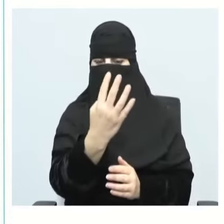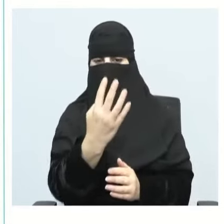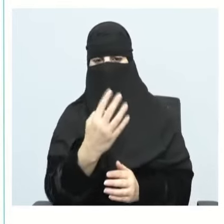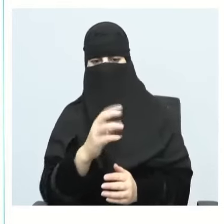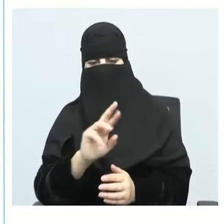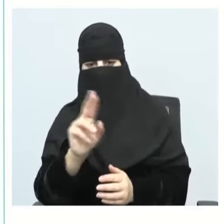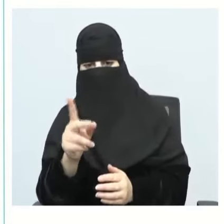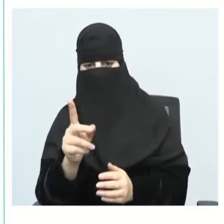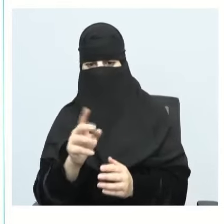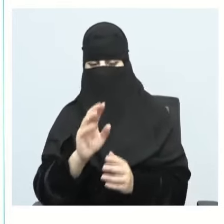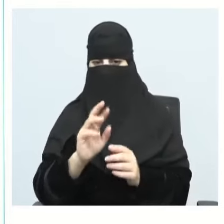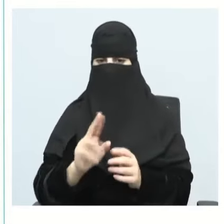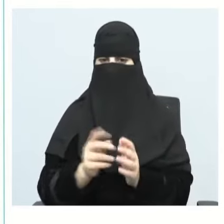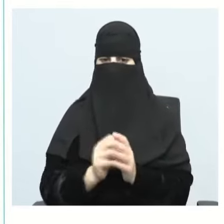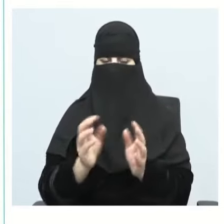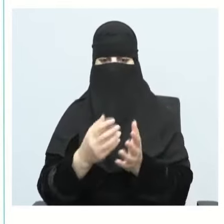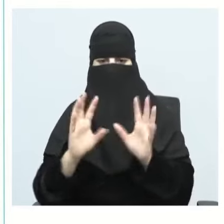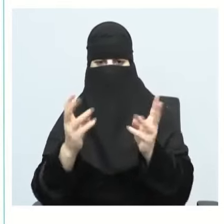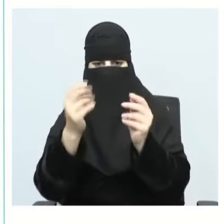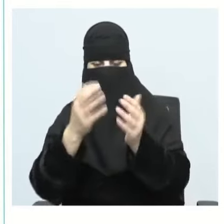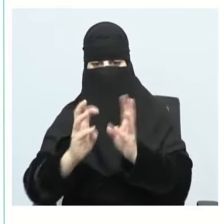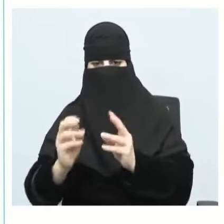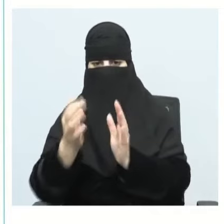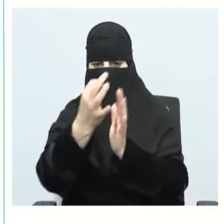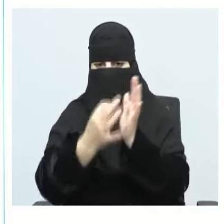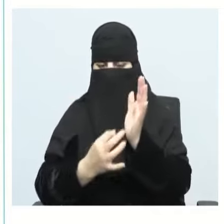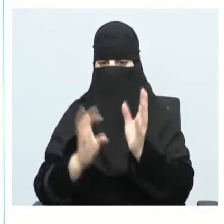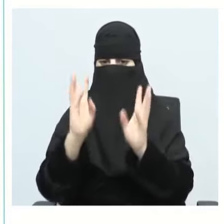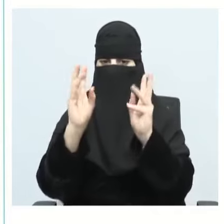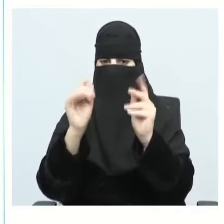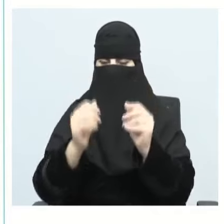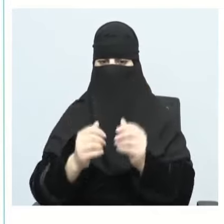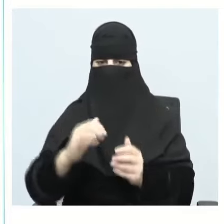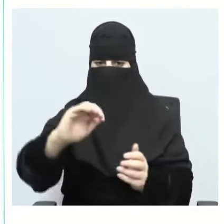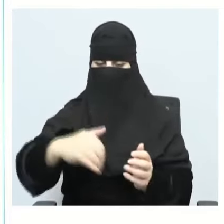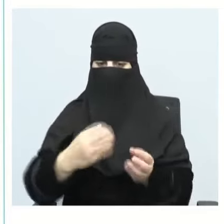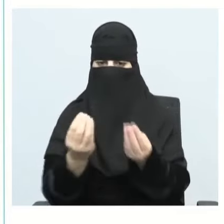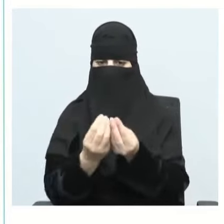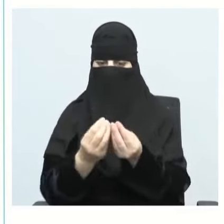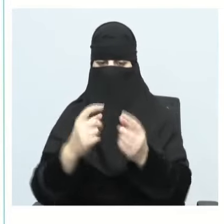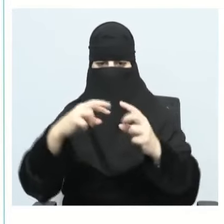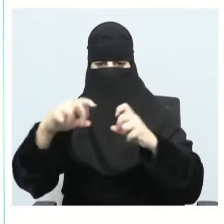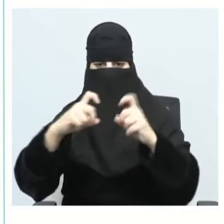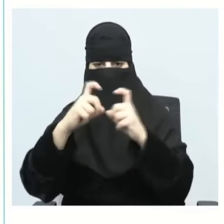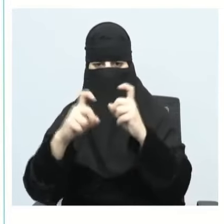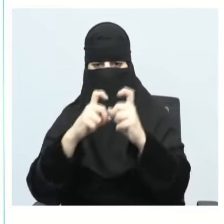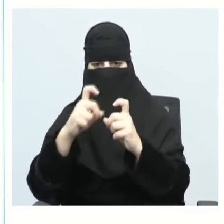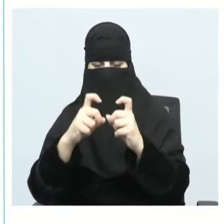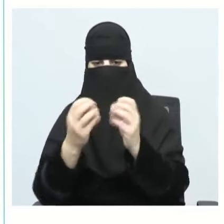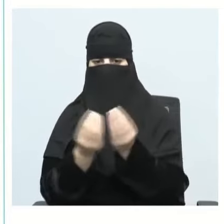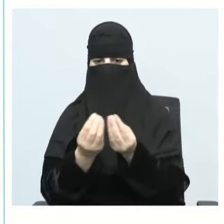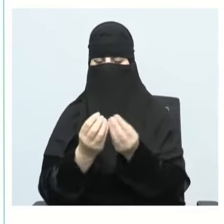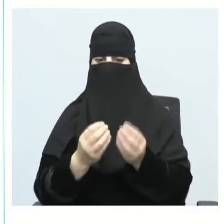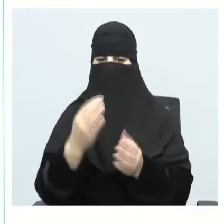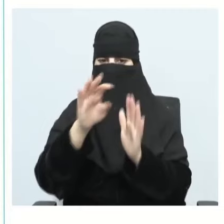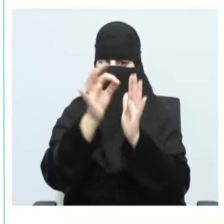كم يمكن ترتيب هذه الارقام تعالوا لو انتم الان تناقش مع بعض نطبق الخطوات